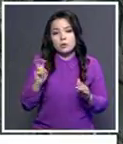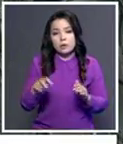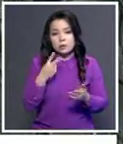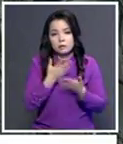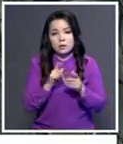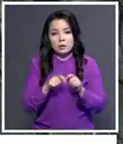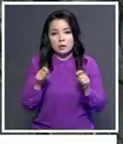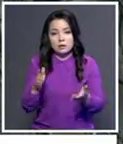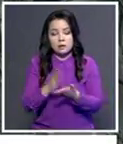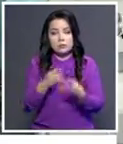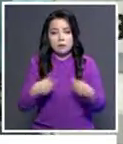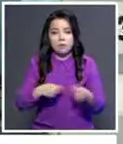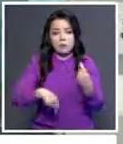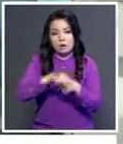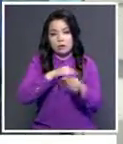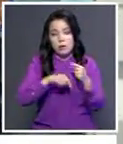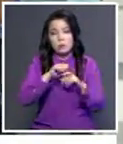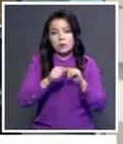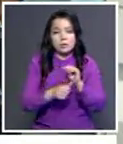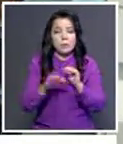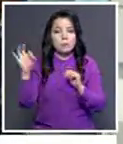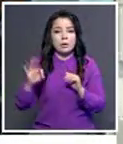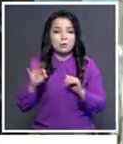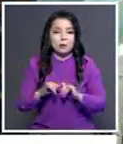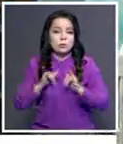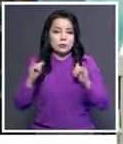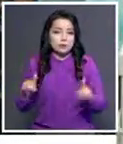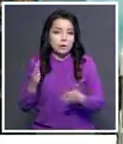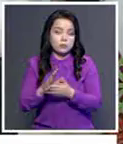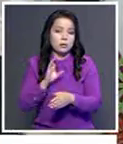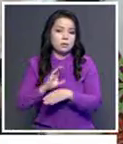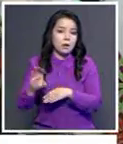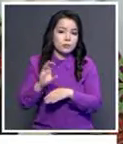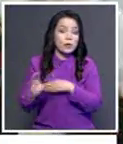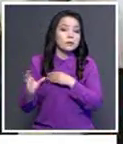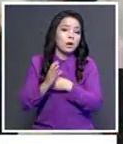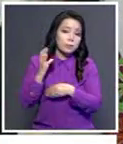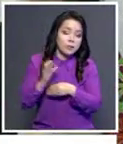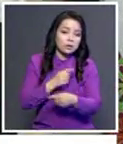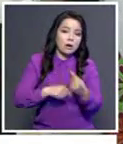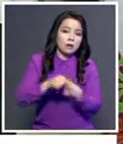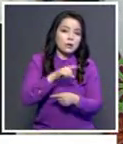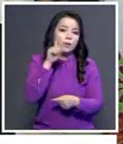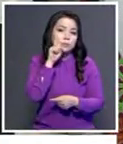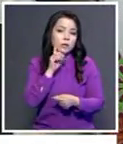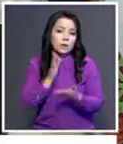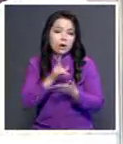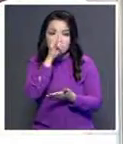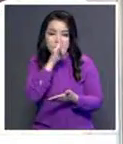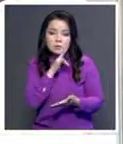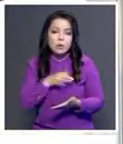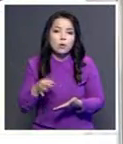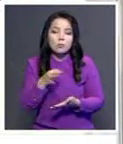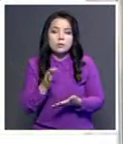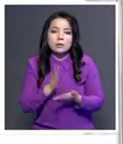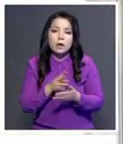долларға жеткен, яғни 16%-ға өскен. Оның жартысынан көбі импорттық айналым. Бүгінде оңтүстік Қазақстан облысындағы 1000-нан астам